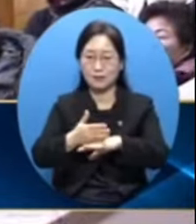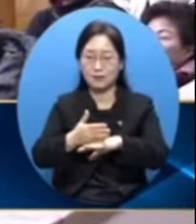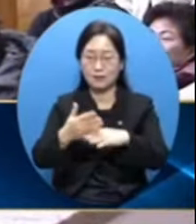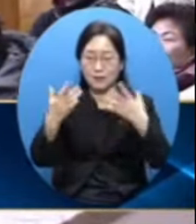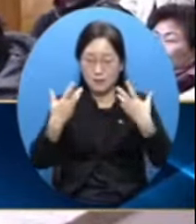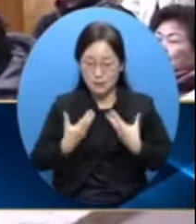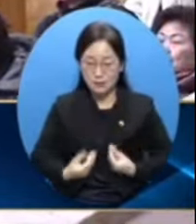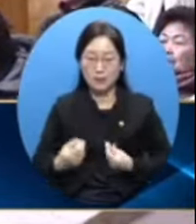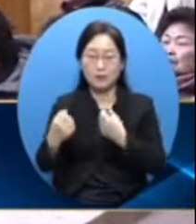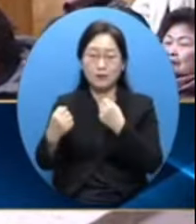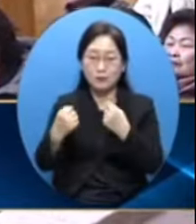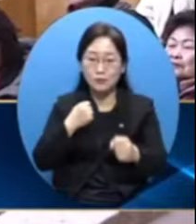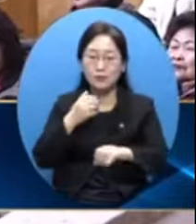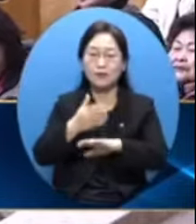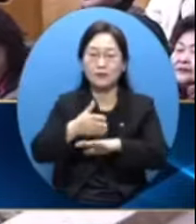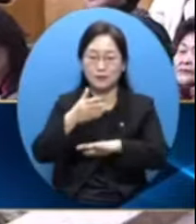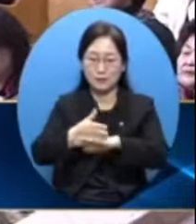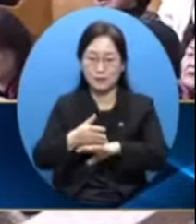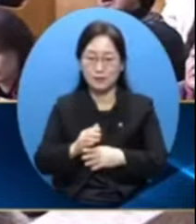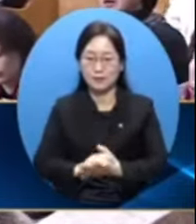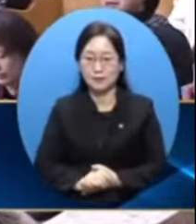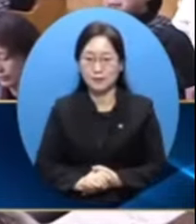절망 중에 감사.